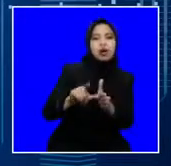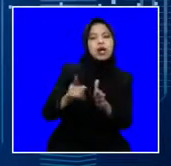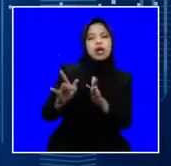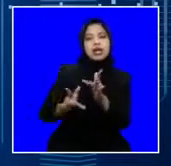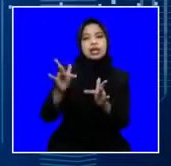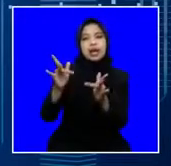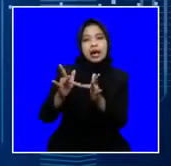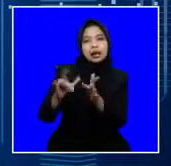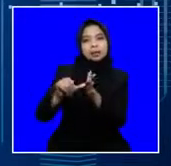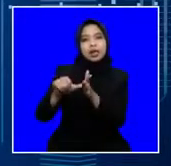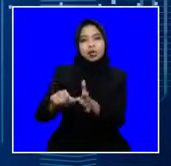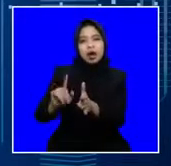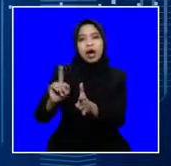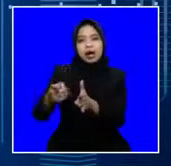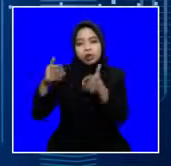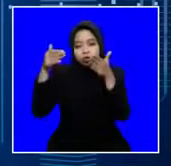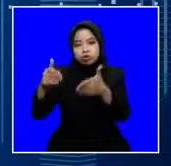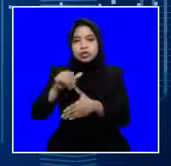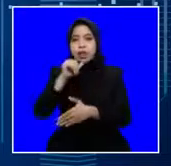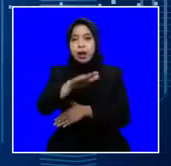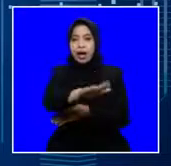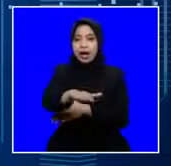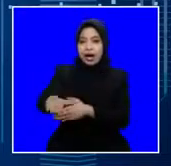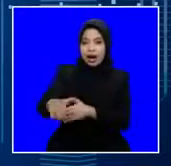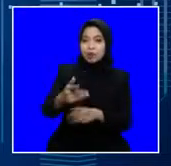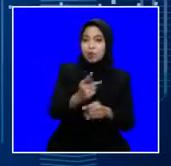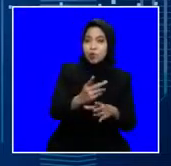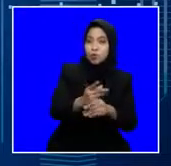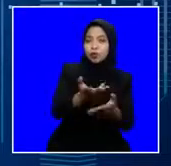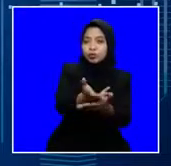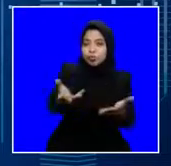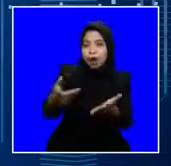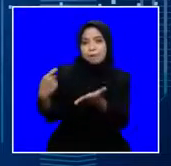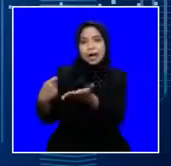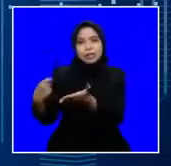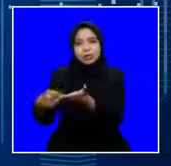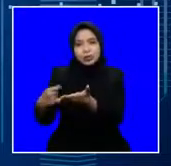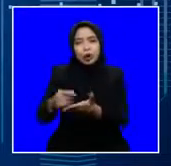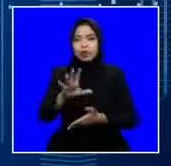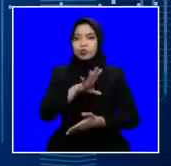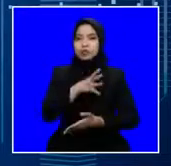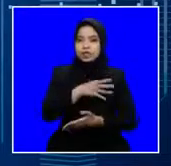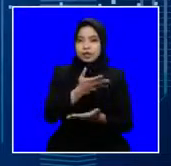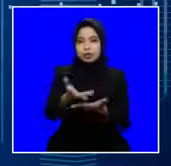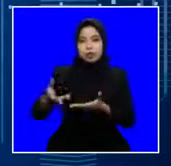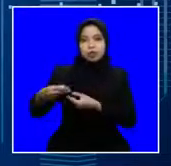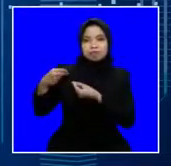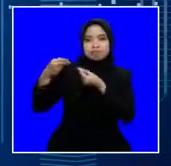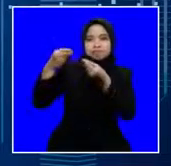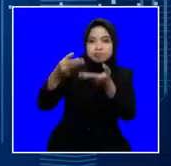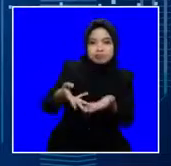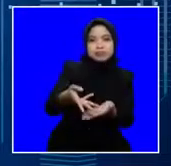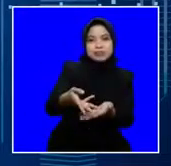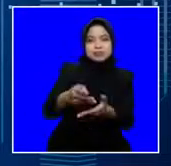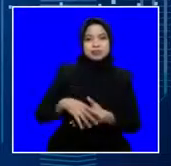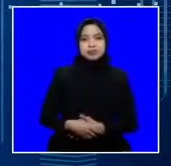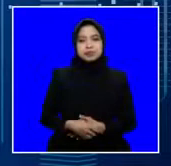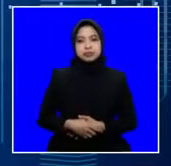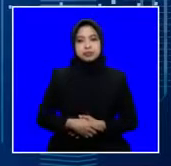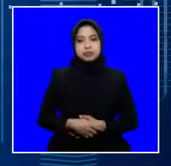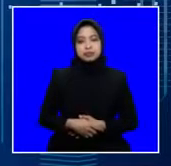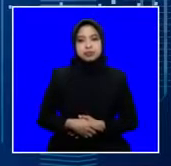internet gratis bagi para murid, para guru, para mahasiswa, dan para dosen. Ini dilakukan untuk